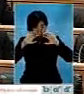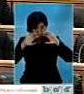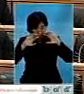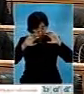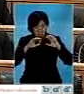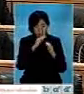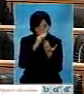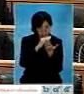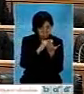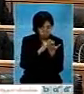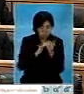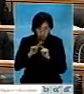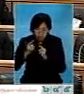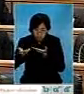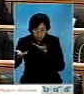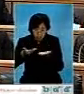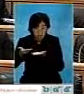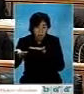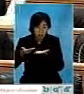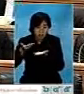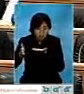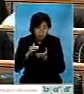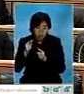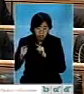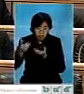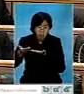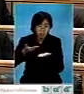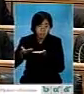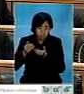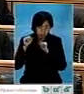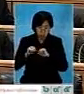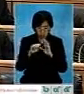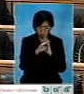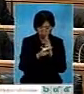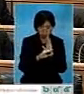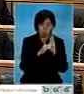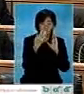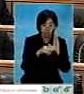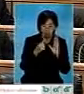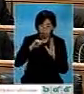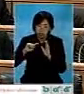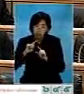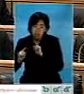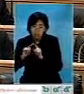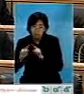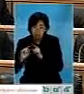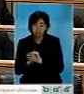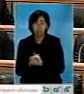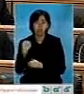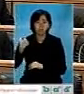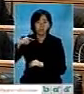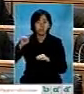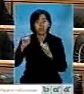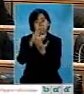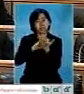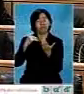ำฝ่ายบริหารได้ไปเจรจาในกรอบข้อตกลงที่โปร่งใสเป็นประโยชน์กับประเท